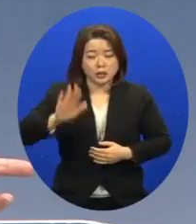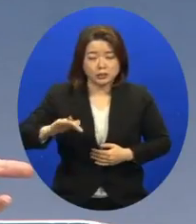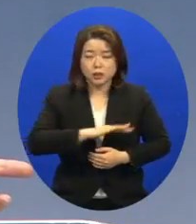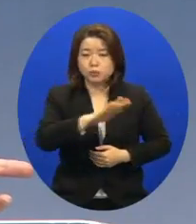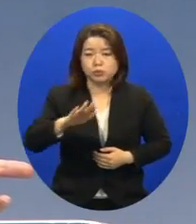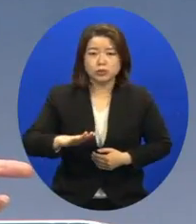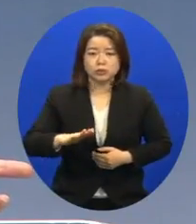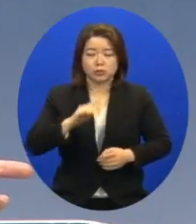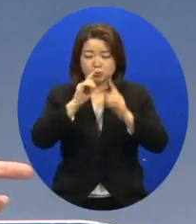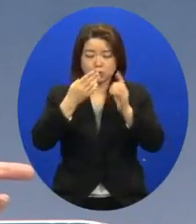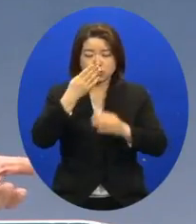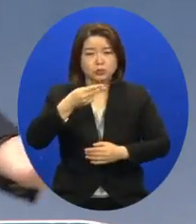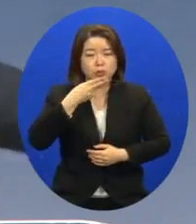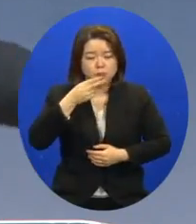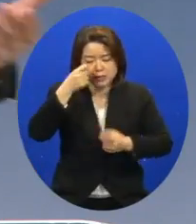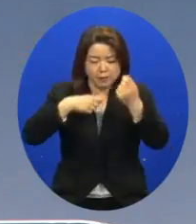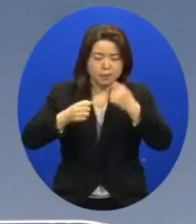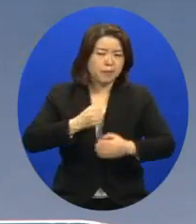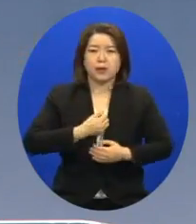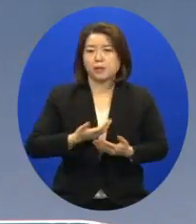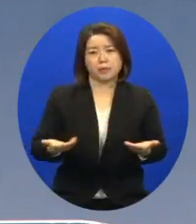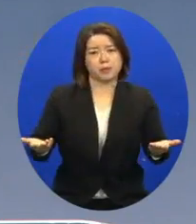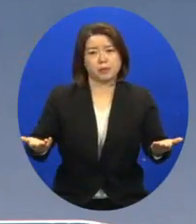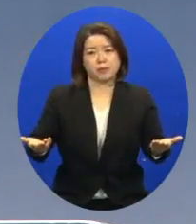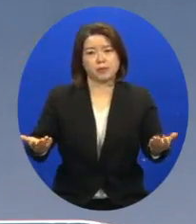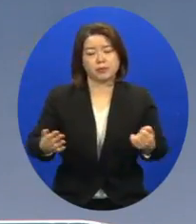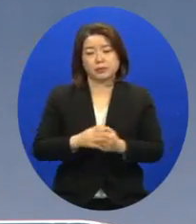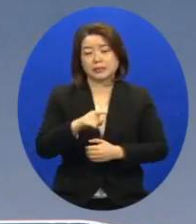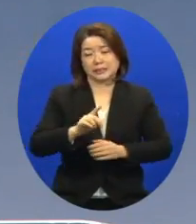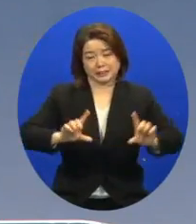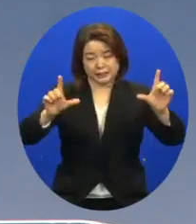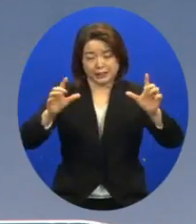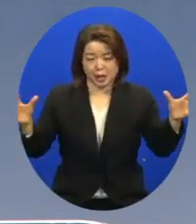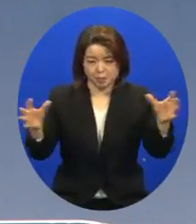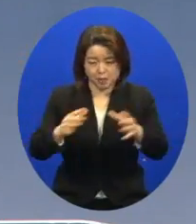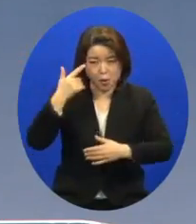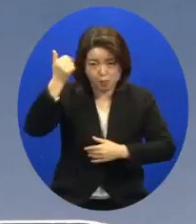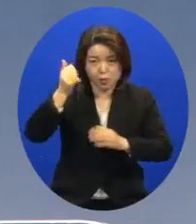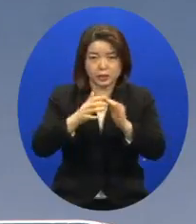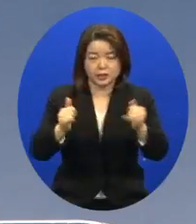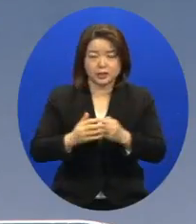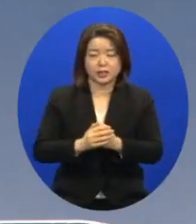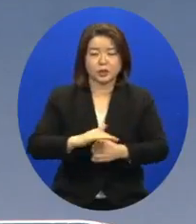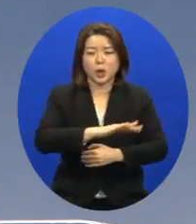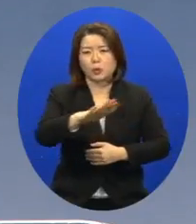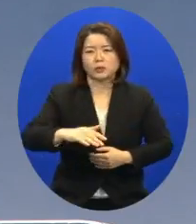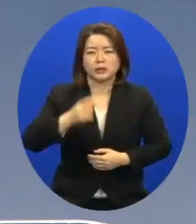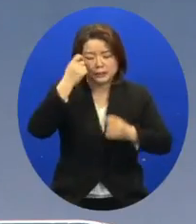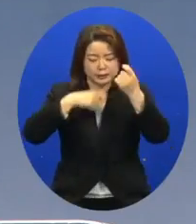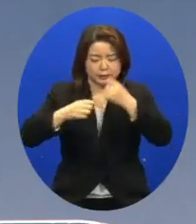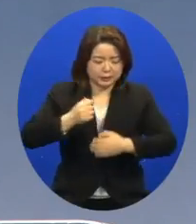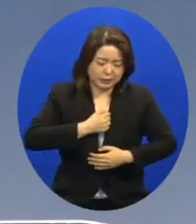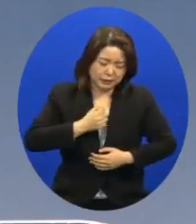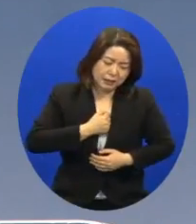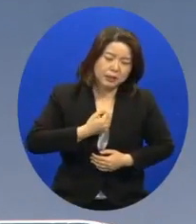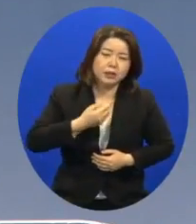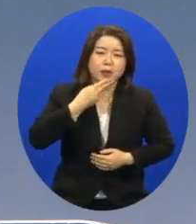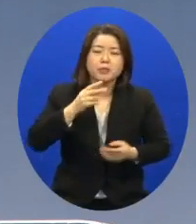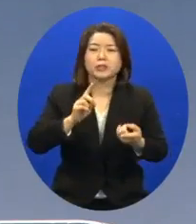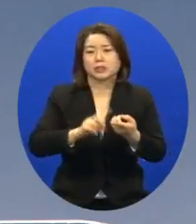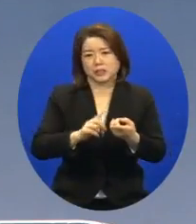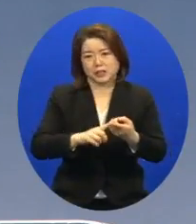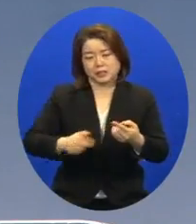없습니다 그날 모인 목회자들에게 우리에게 탄식이 없다는 것에 대해서 회계